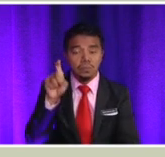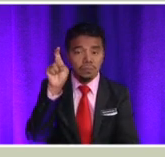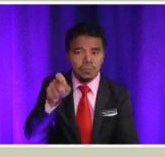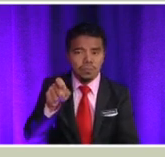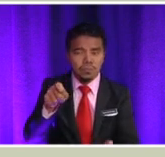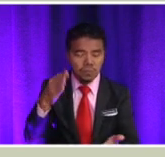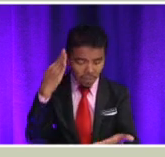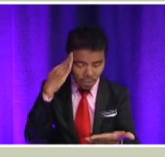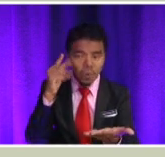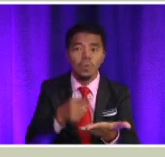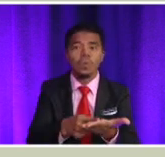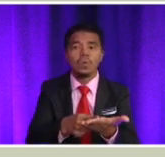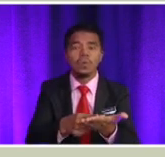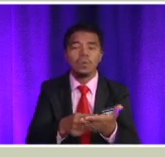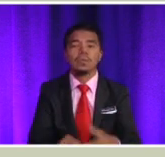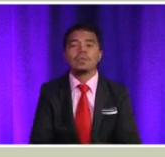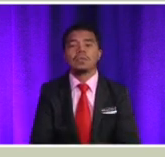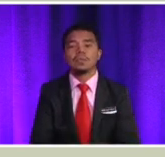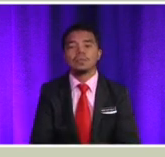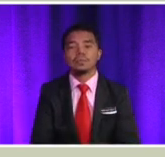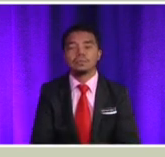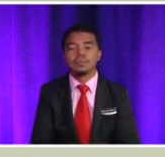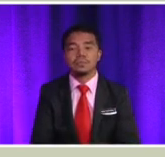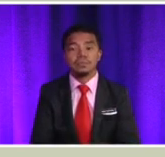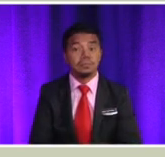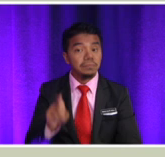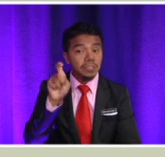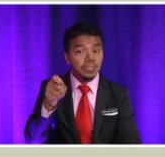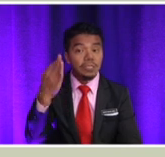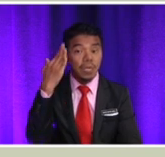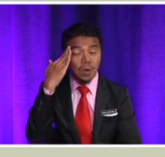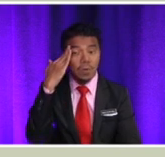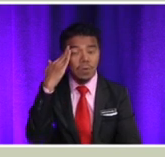saja nanti produk dia itu takut ada kesan samping